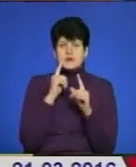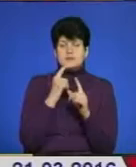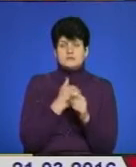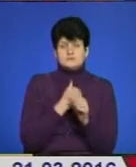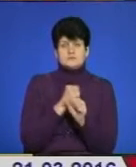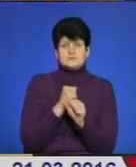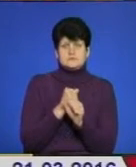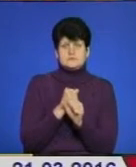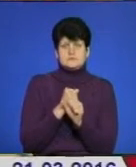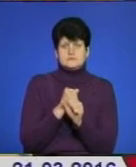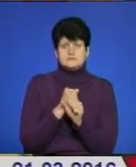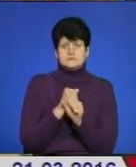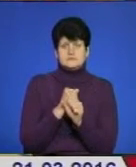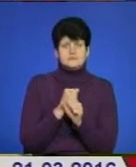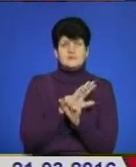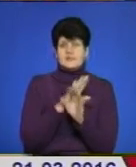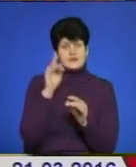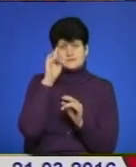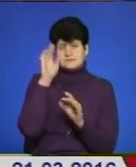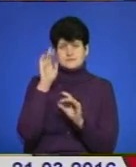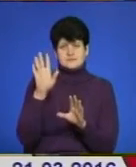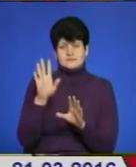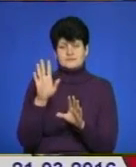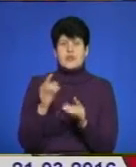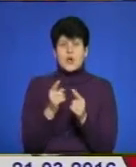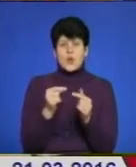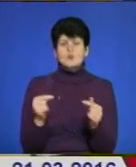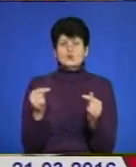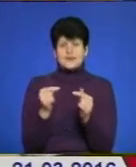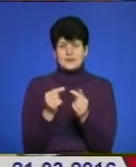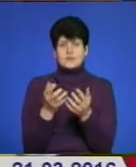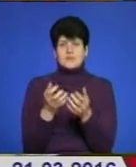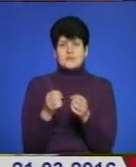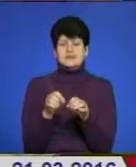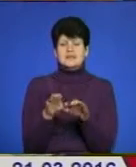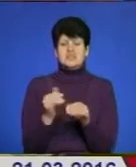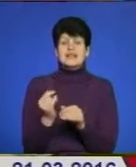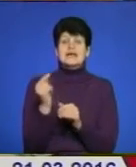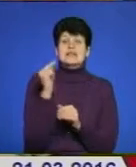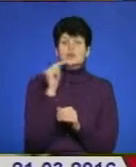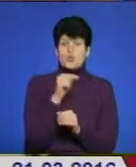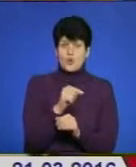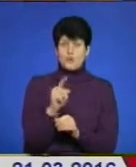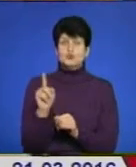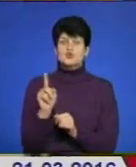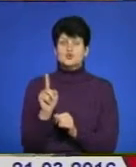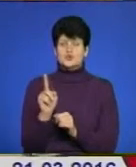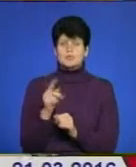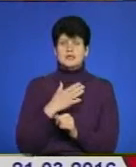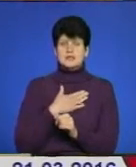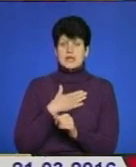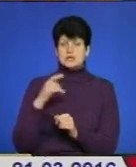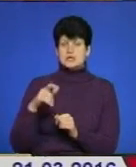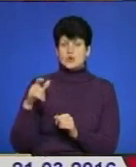працювати не популістично, а конкретно приймати рішення для того, щоб наша